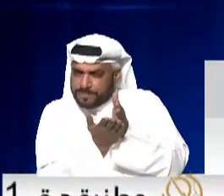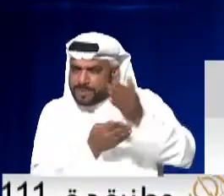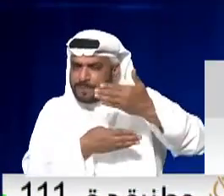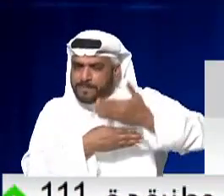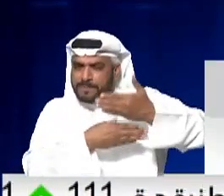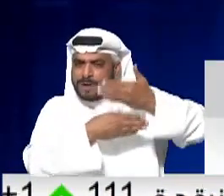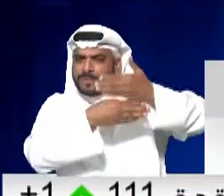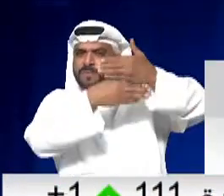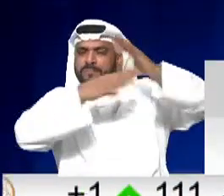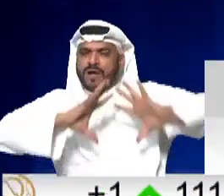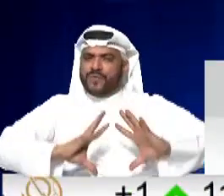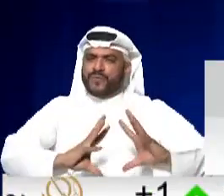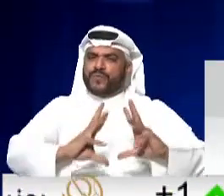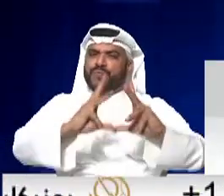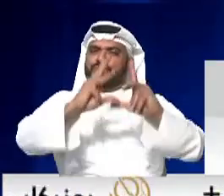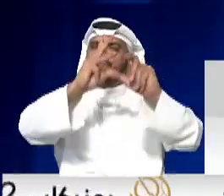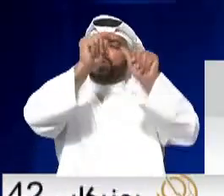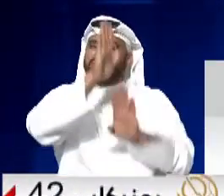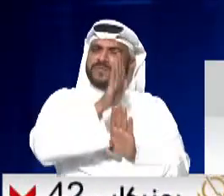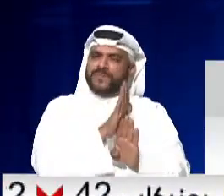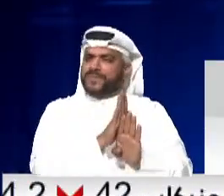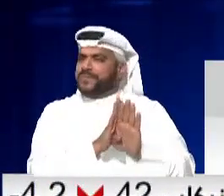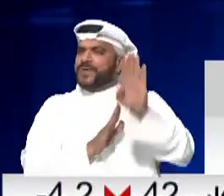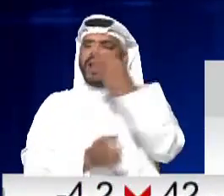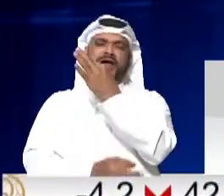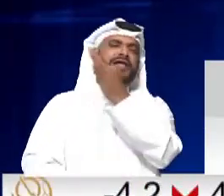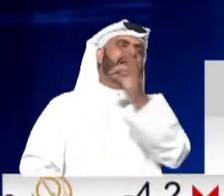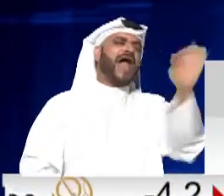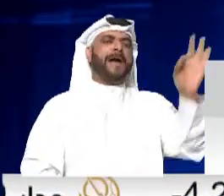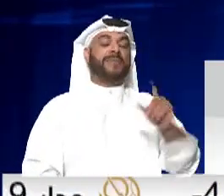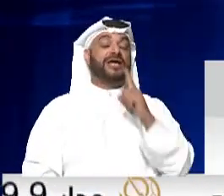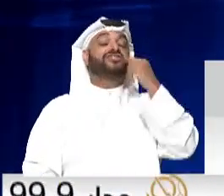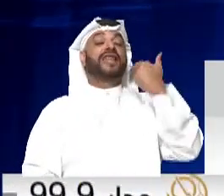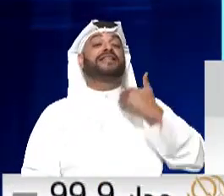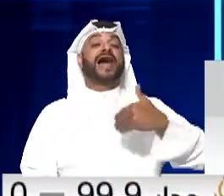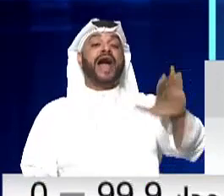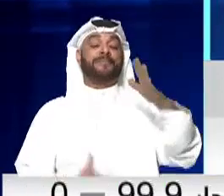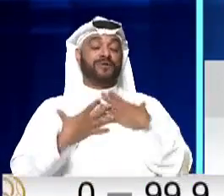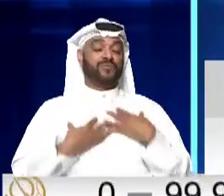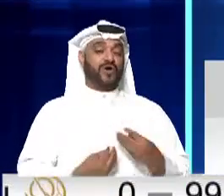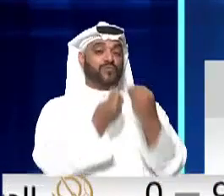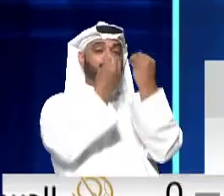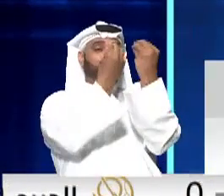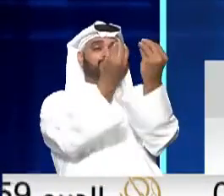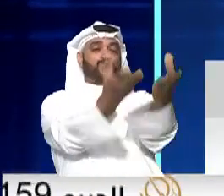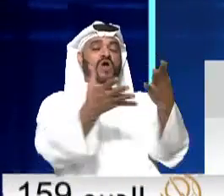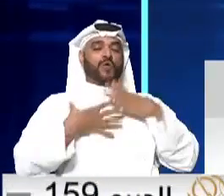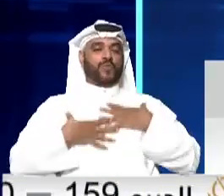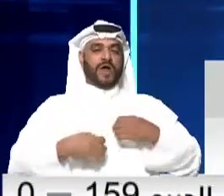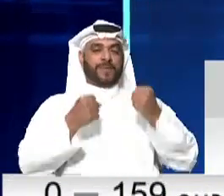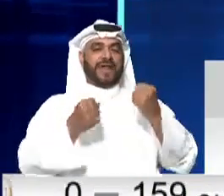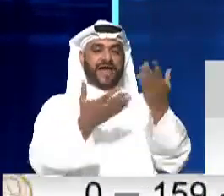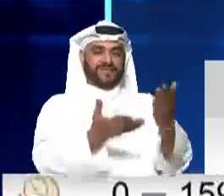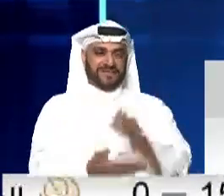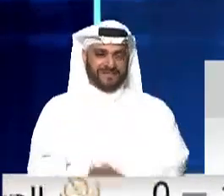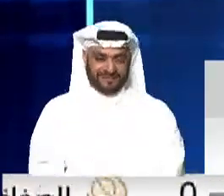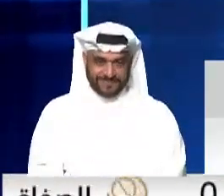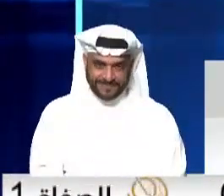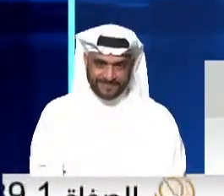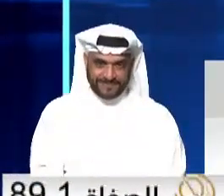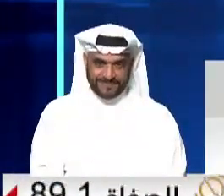نحو افاق الرقي والازدهار وان يديم على سموه موفور الصحه وتمام